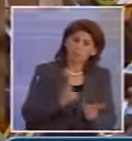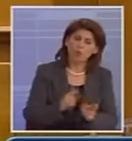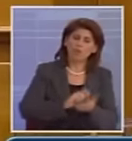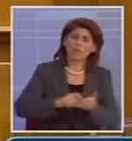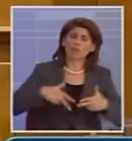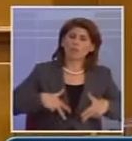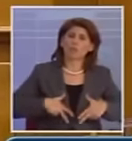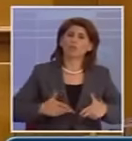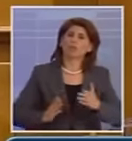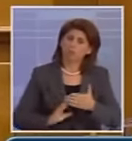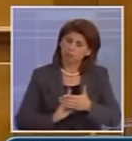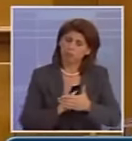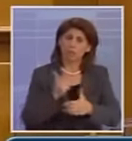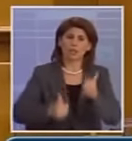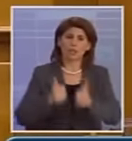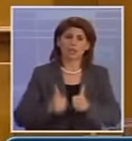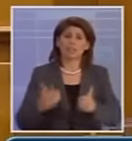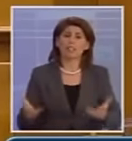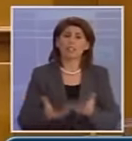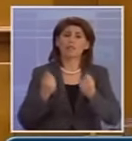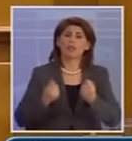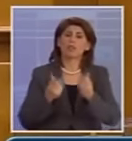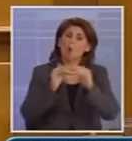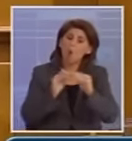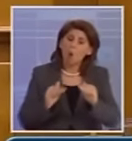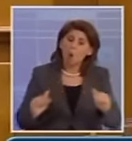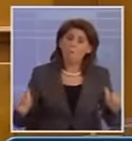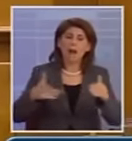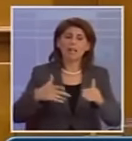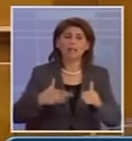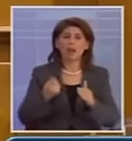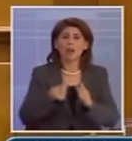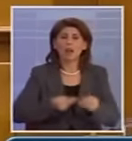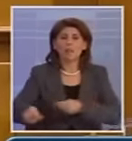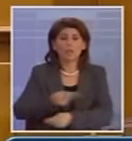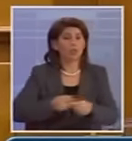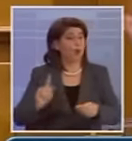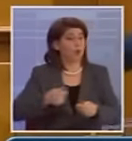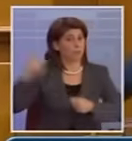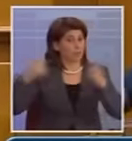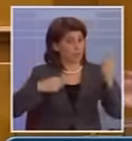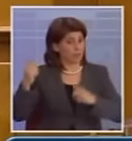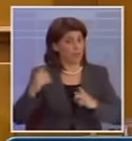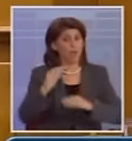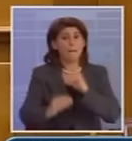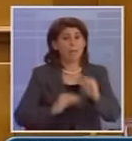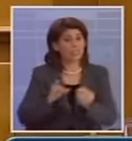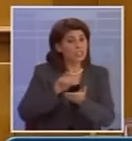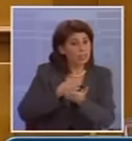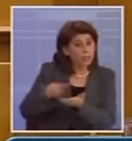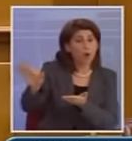που προάγουν την ανταγωνιστικότητα, με εξασφάλιση ομαλής ρευστότητας, όχι να συνεχίζονται σπατάλες. Σε επενδύσεις τις